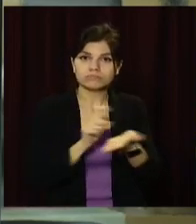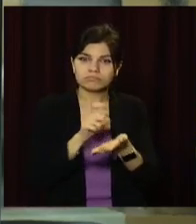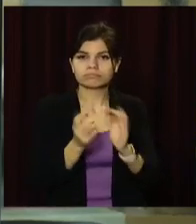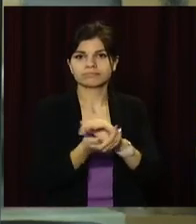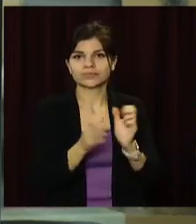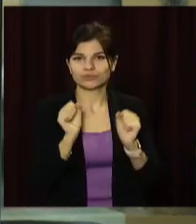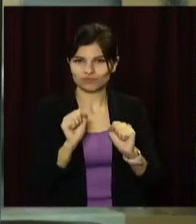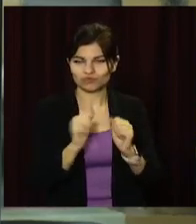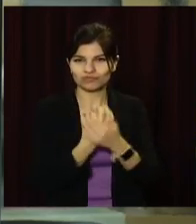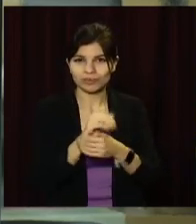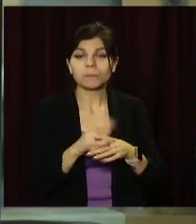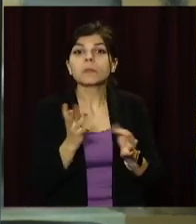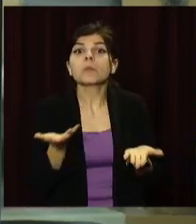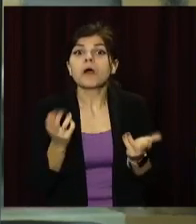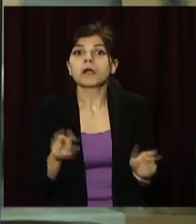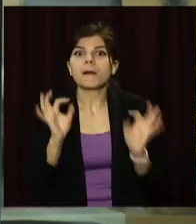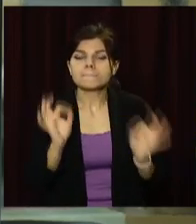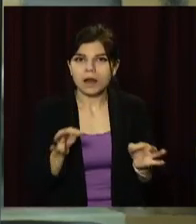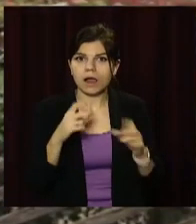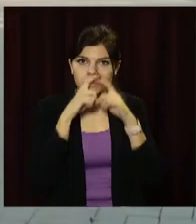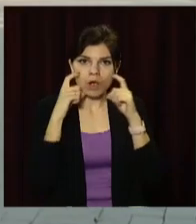їх утилізувати, Галина Гусак розкаже.